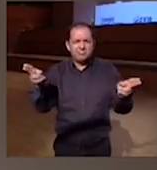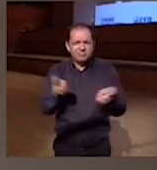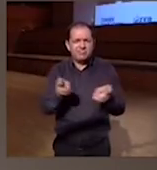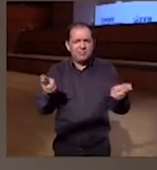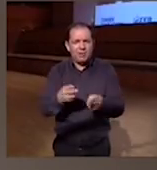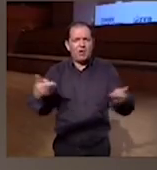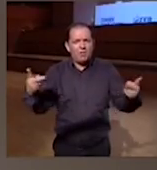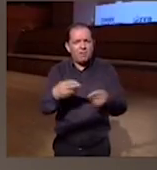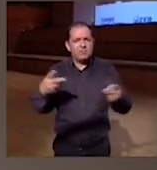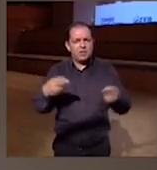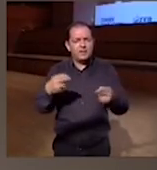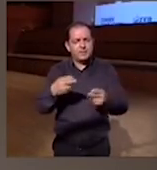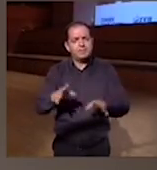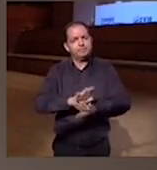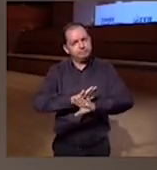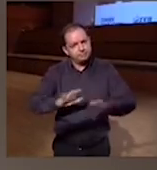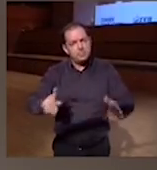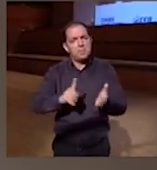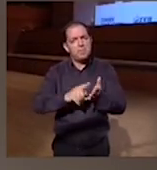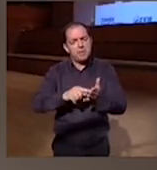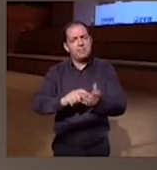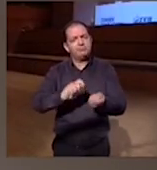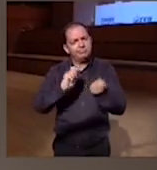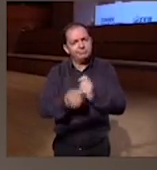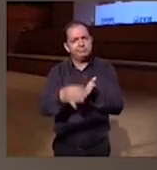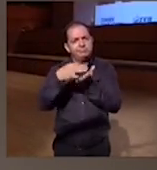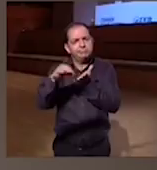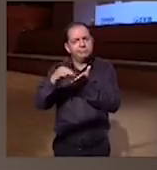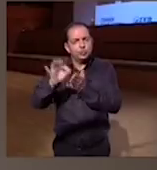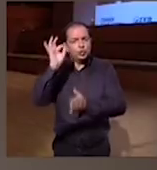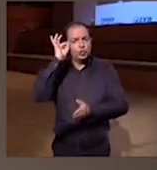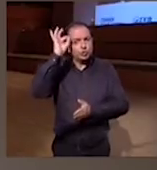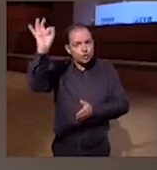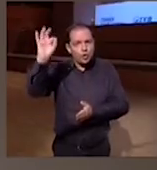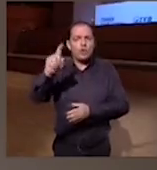που δικαιούμαστε στη βάση της δίκαιης και βιώσιμης ανάπτυξης.